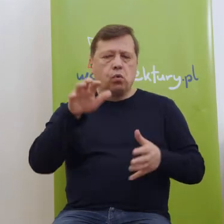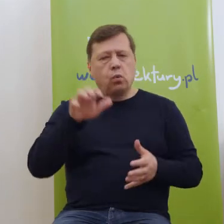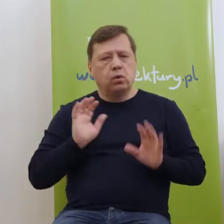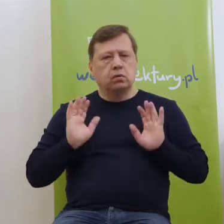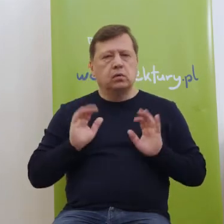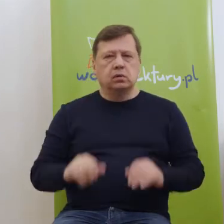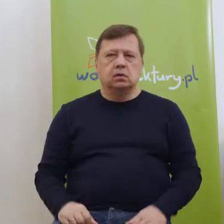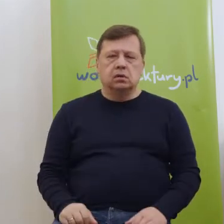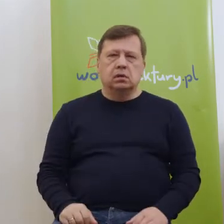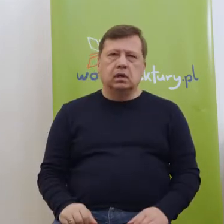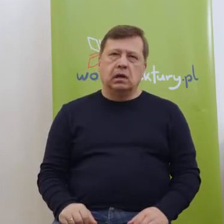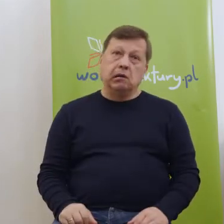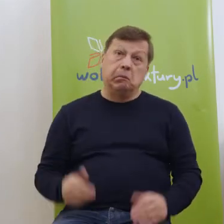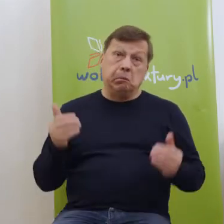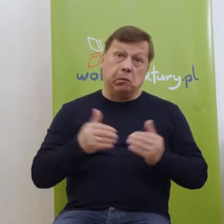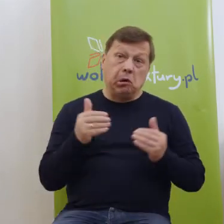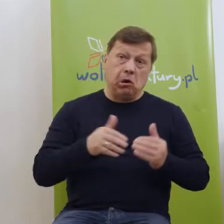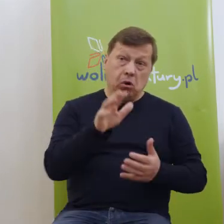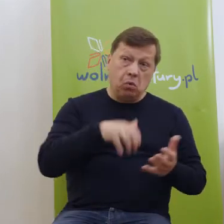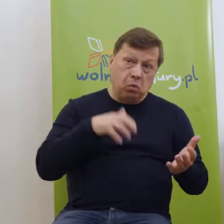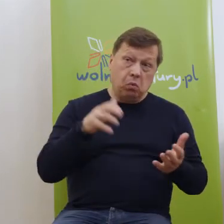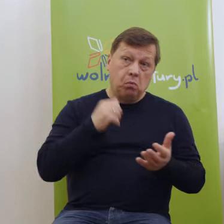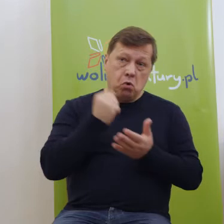Muszę długie, wolę krótkie.